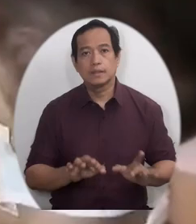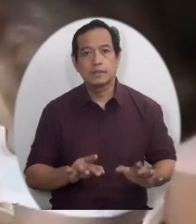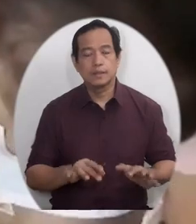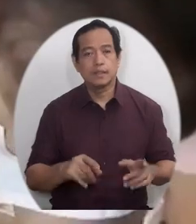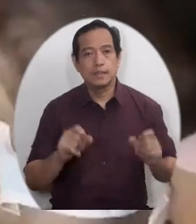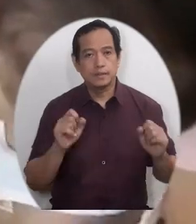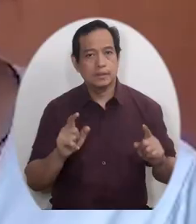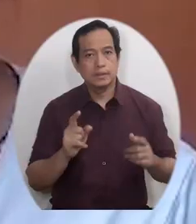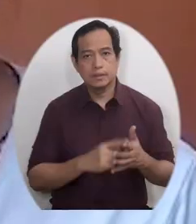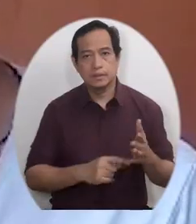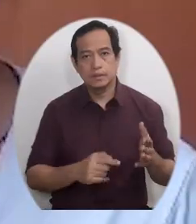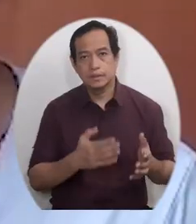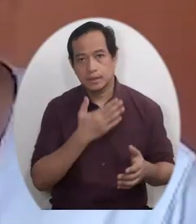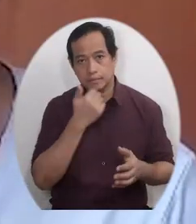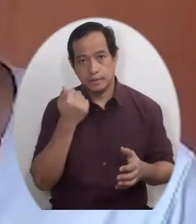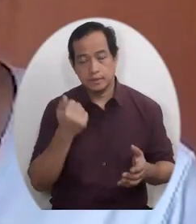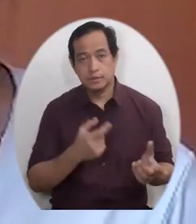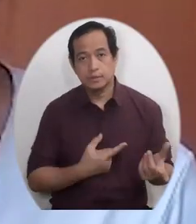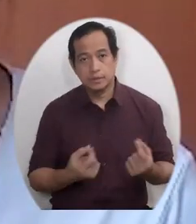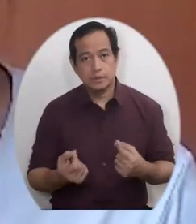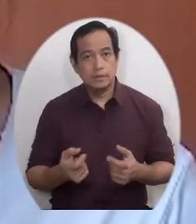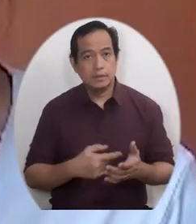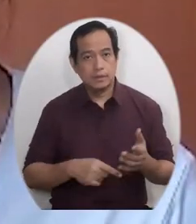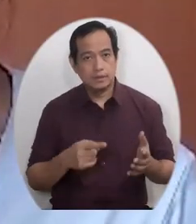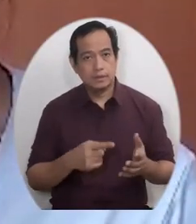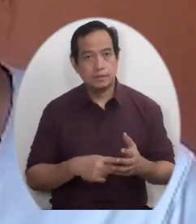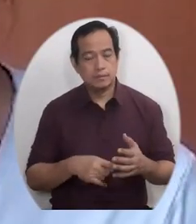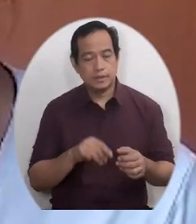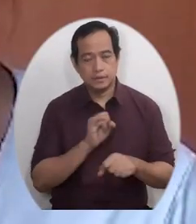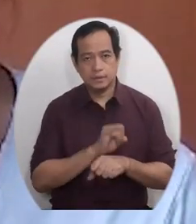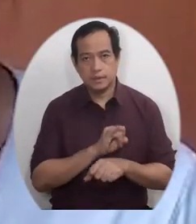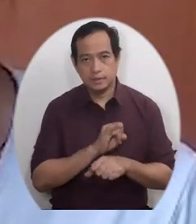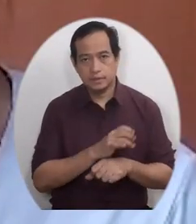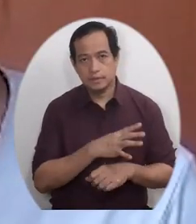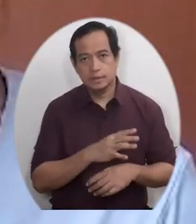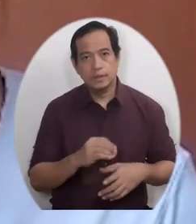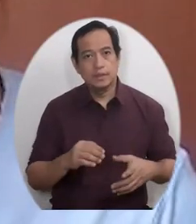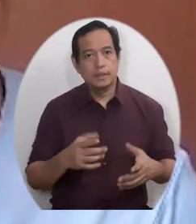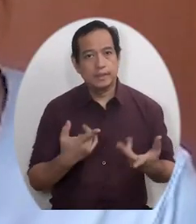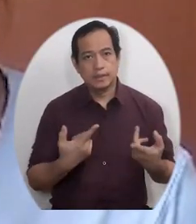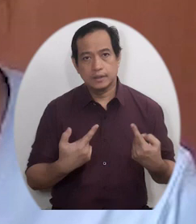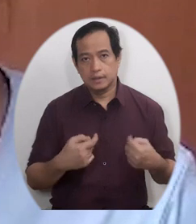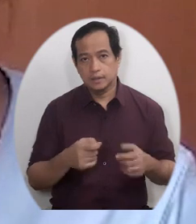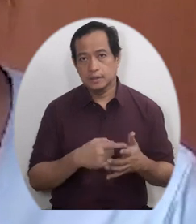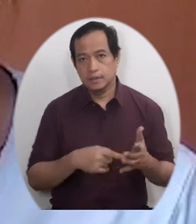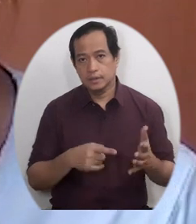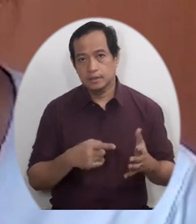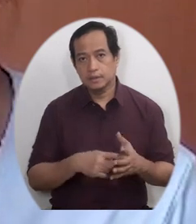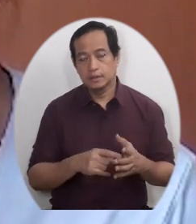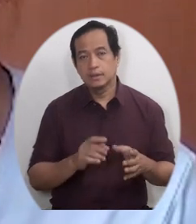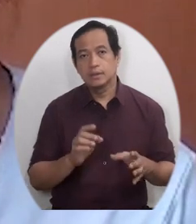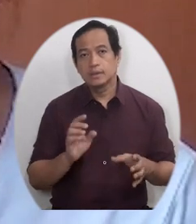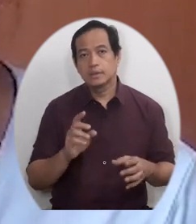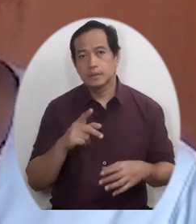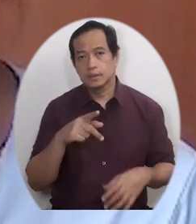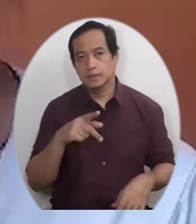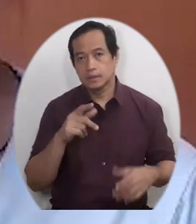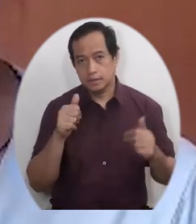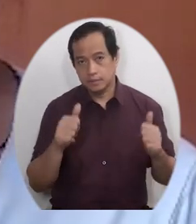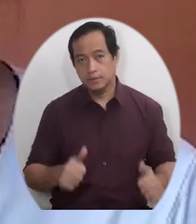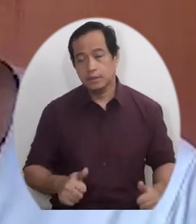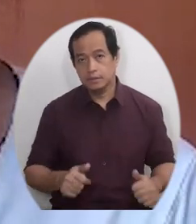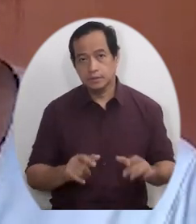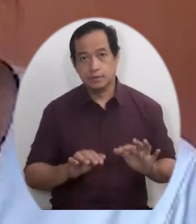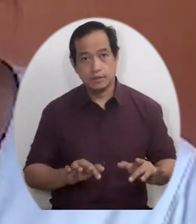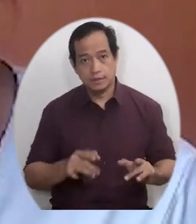seller. Ang dapat mo lang gawin is maging masipag at matiyaga ka lang sa pagpo-post online kasi